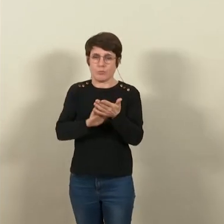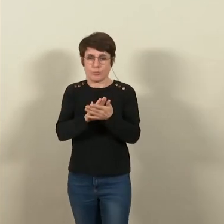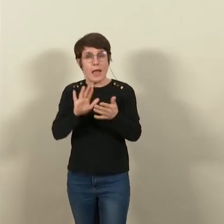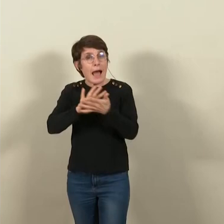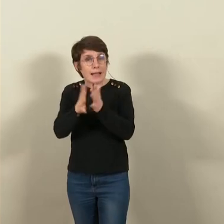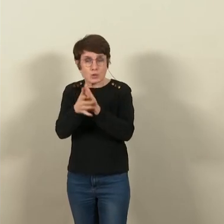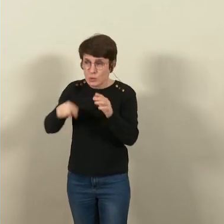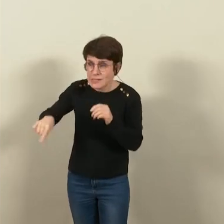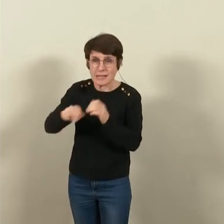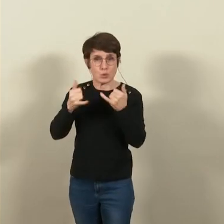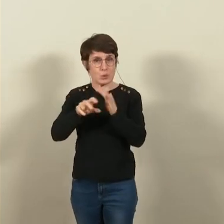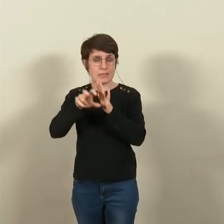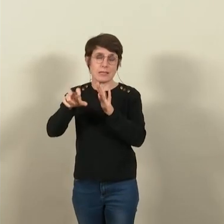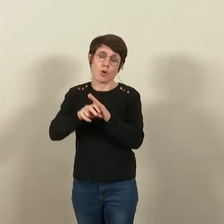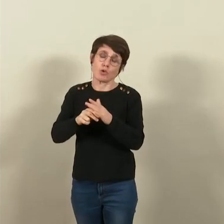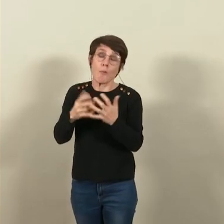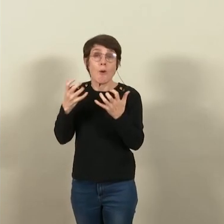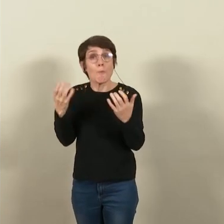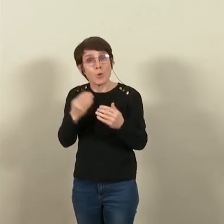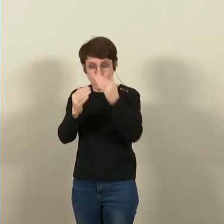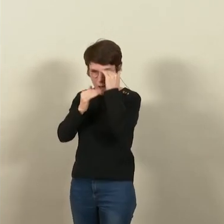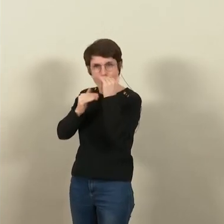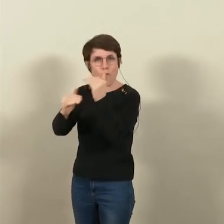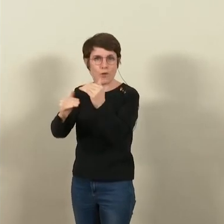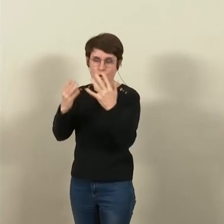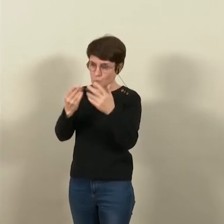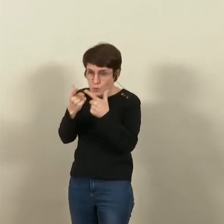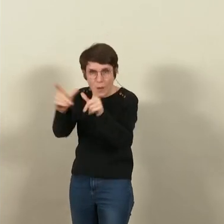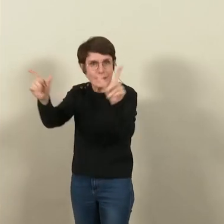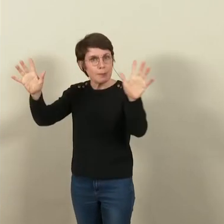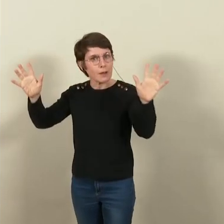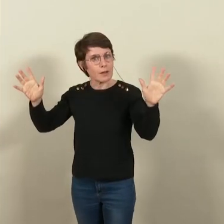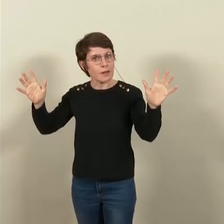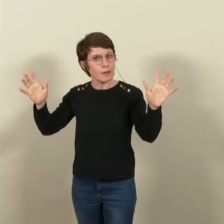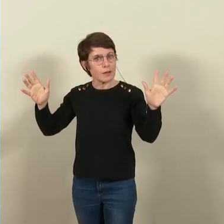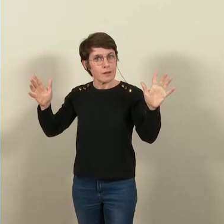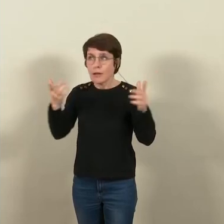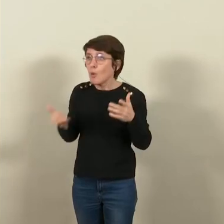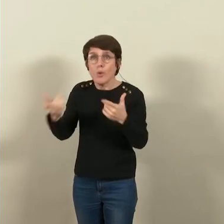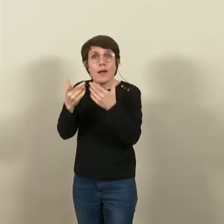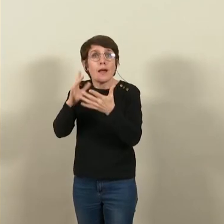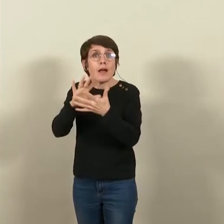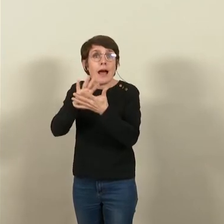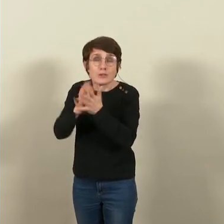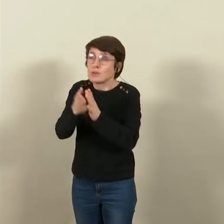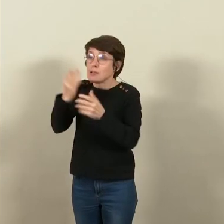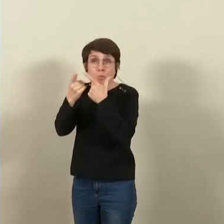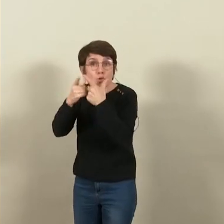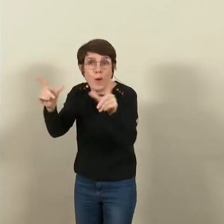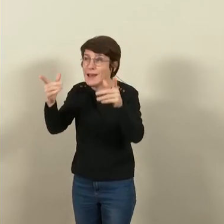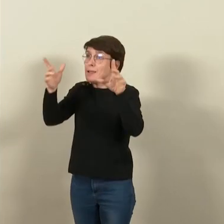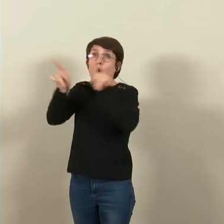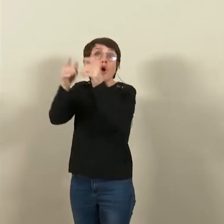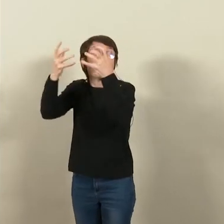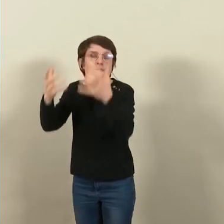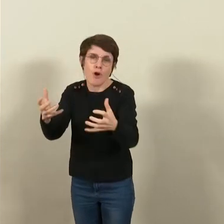attendent de la confiance de la liberté de faire c'est qu'ils veulent de faire ce qu'ils veulent le sport c'est quelque